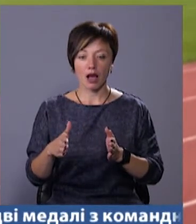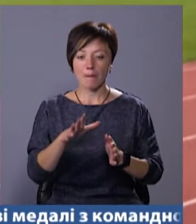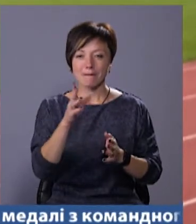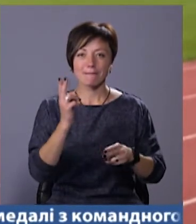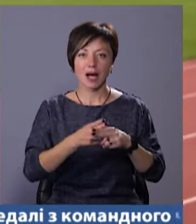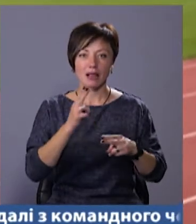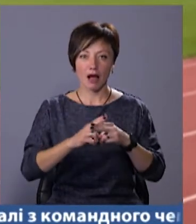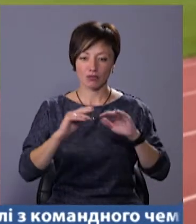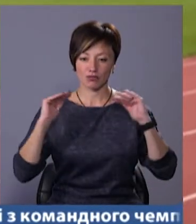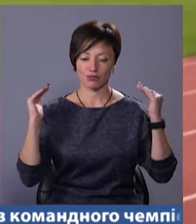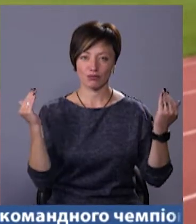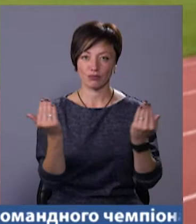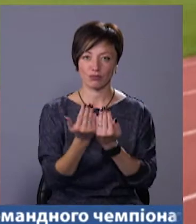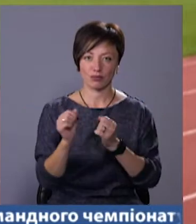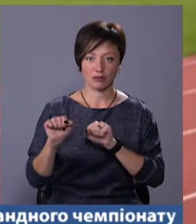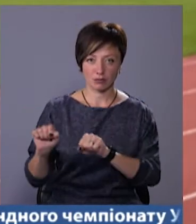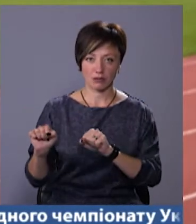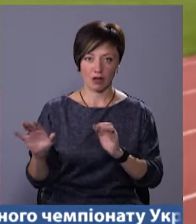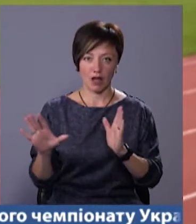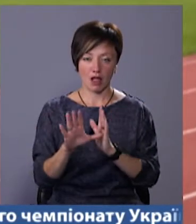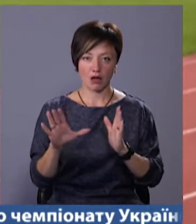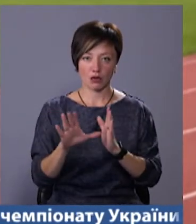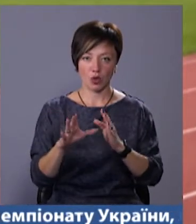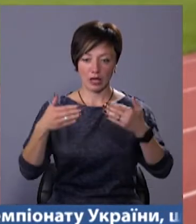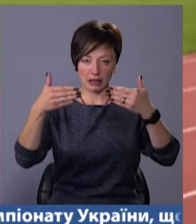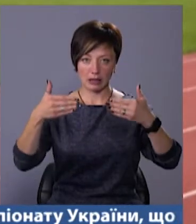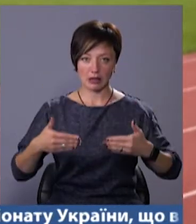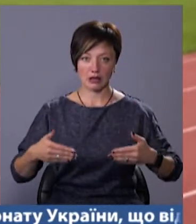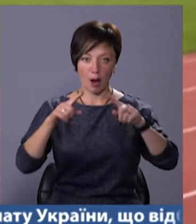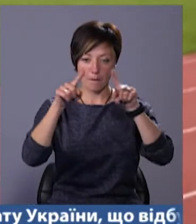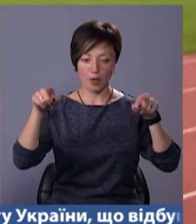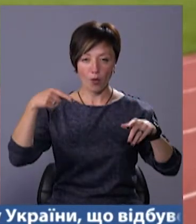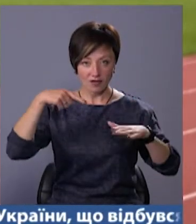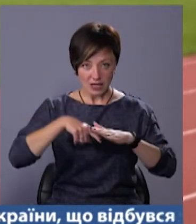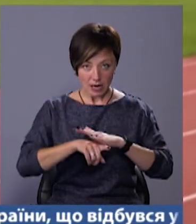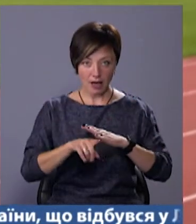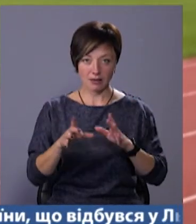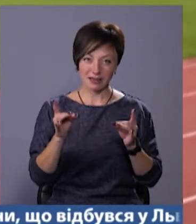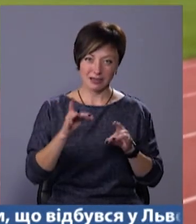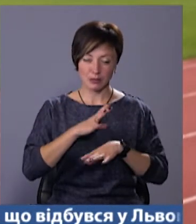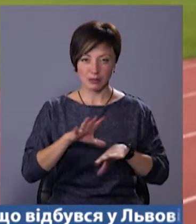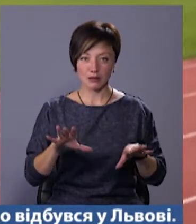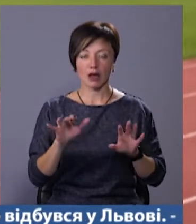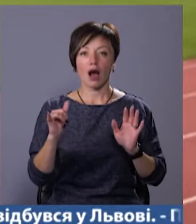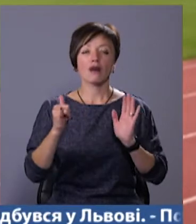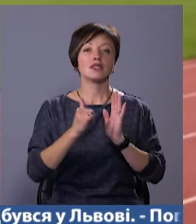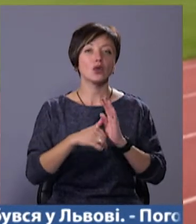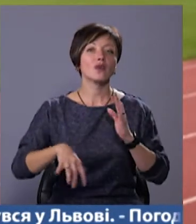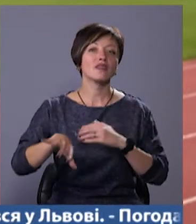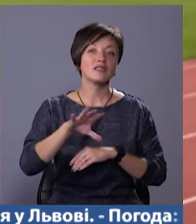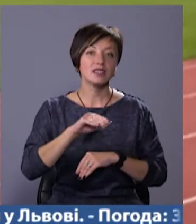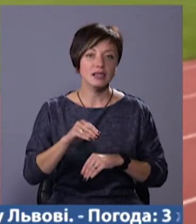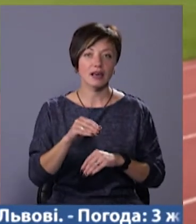для того, щоб захистити електронне табло якби зсередини. Вже встановлено абсолютно всі там